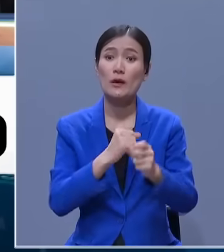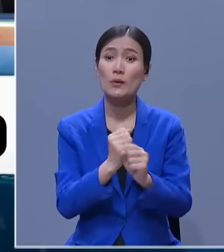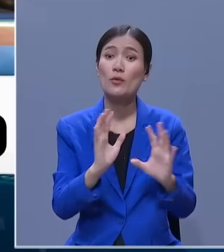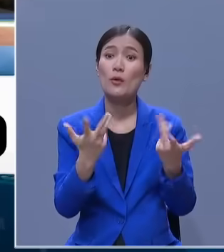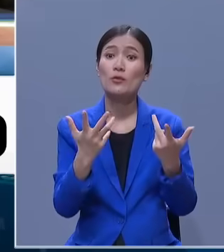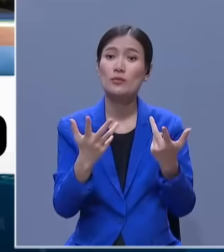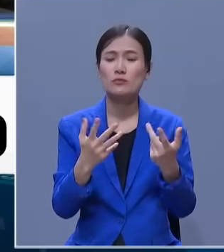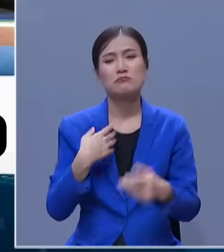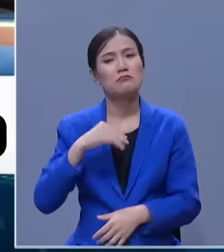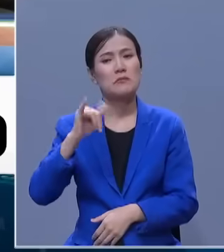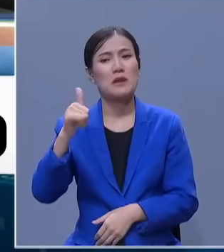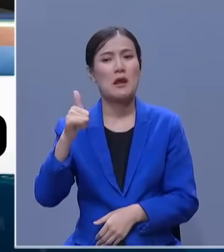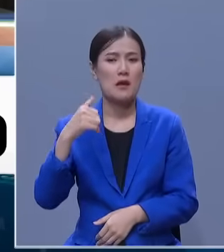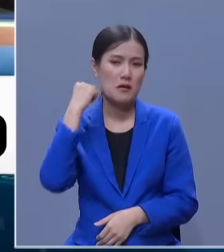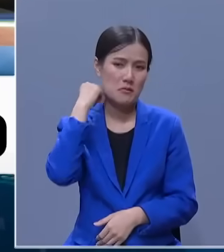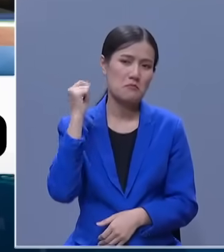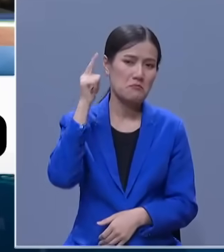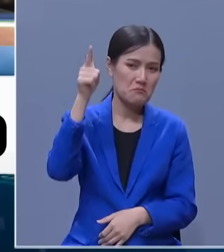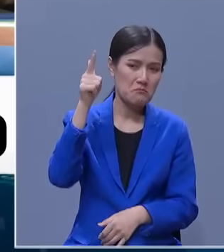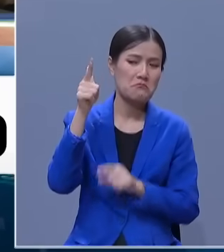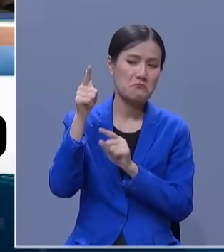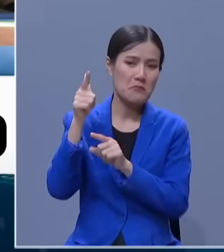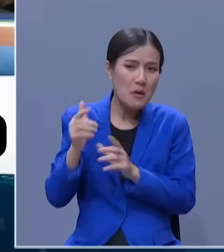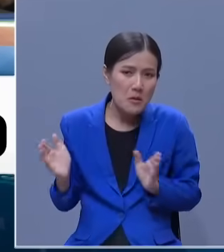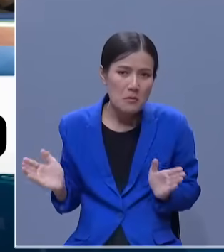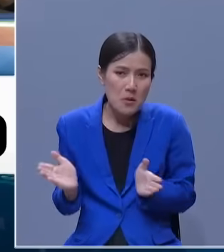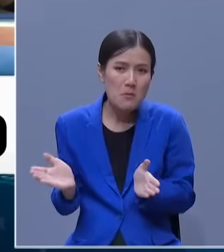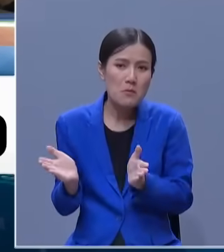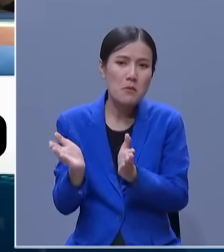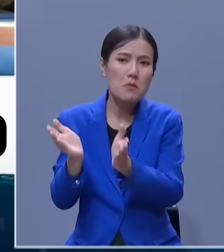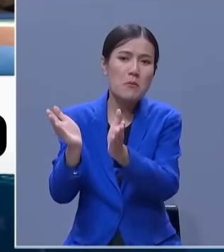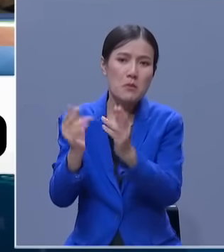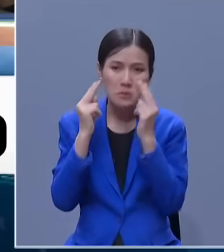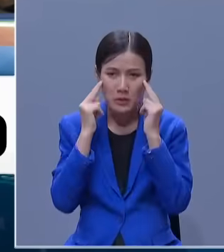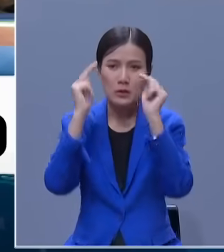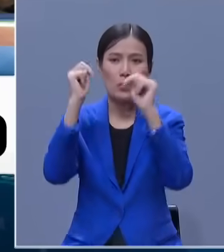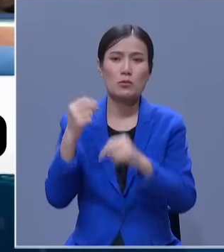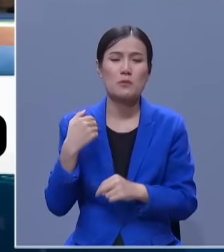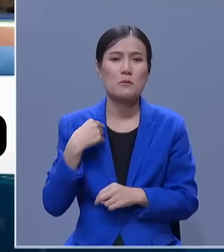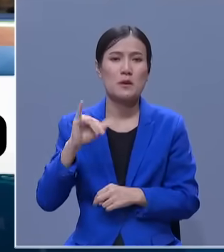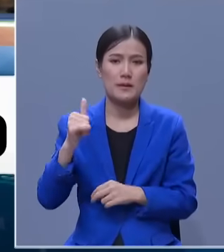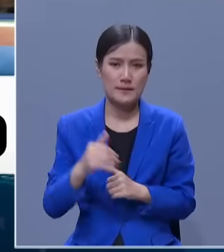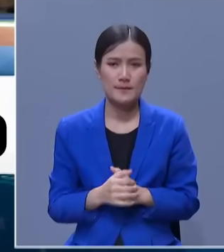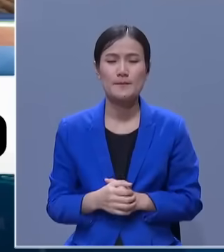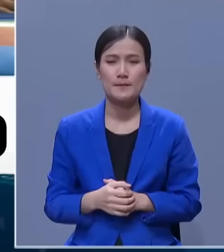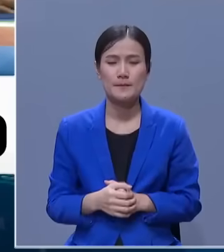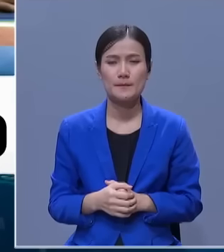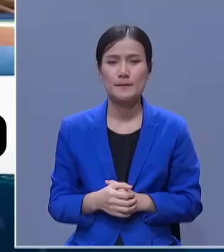อาจจะมีการหนุนคุณอุ๊งอิ๊งขึ้นมาเพื่อรองรับแรงกระเพื่อมทางการเมืองที่จะเกิดขึ้นกับรัฐบาลเอาลองฟังเสียงอีกช่วงหนึ่